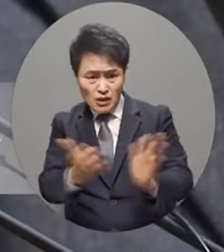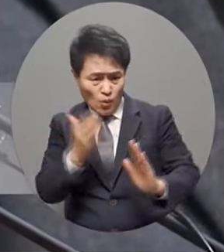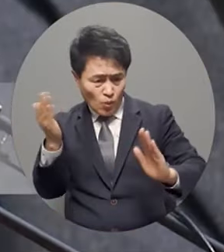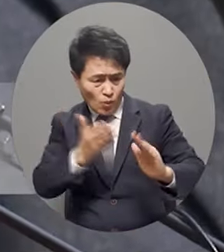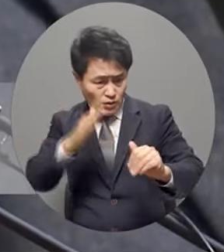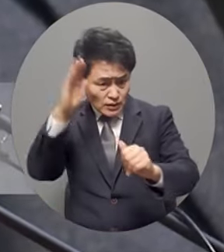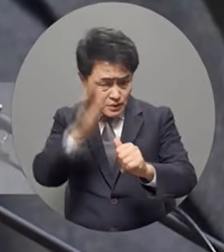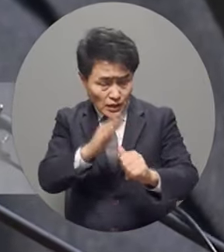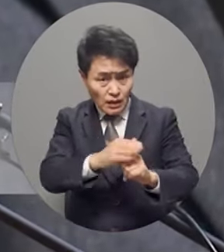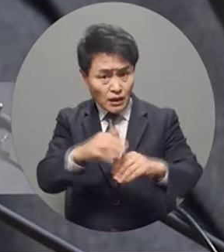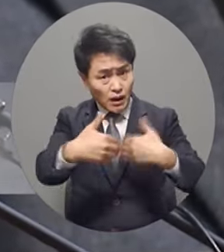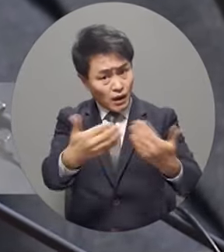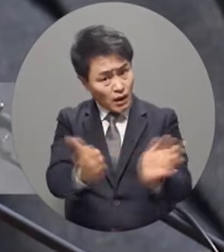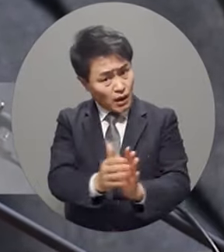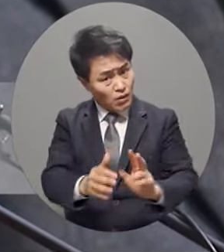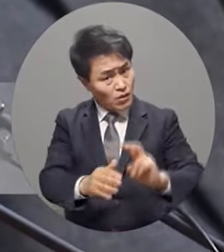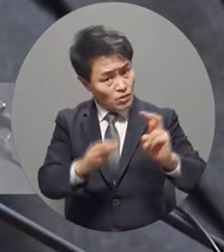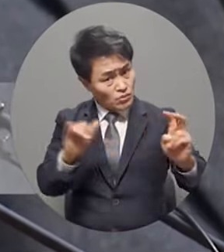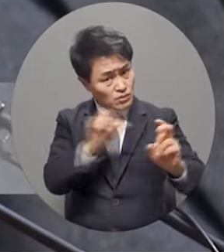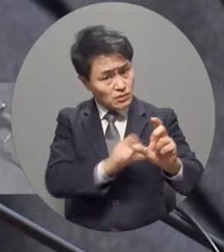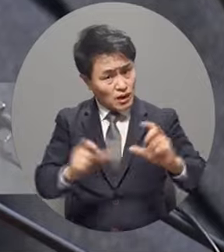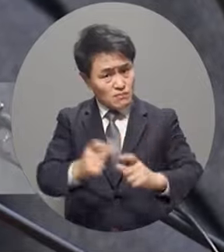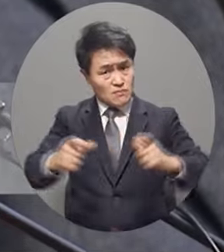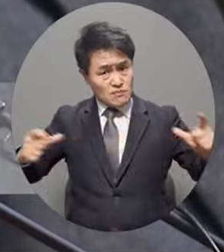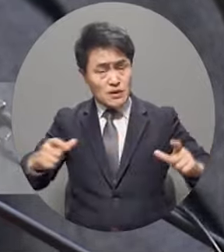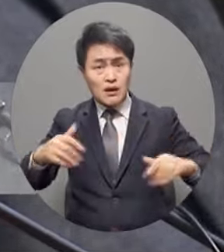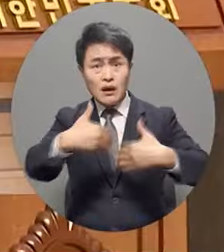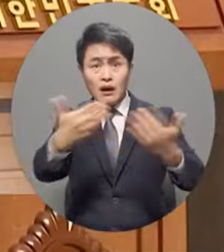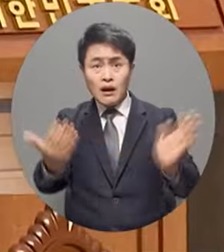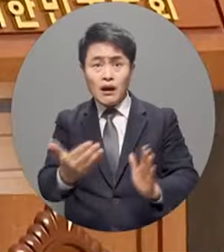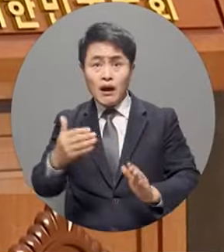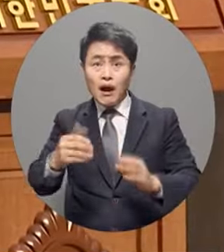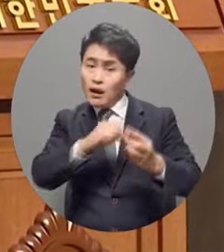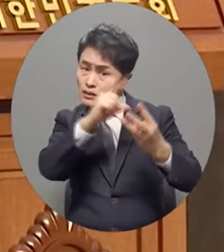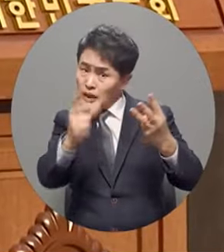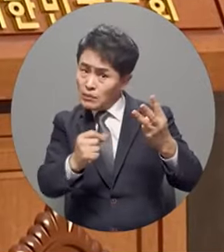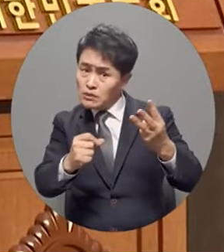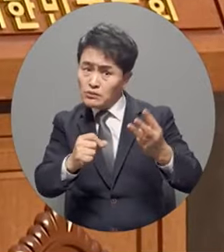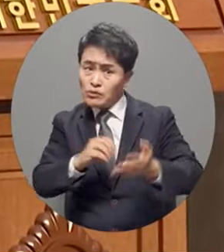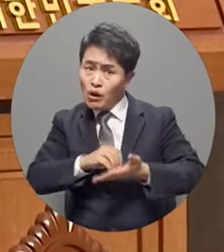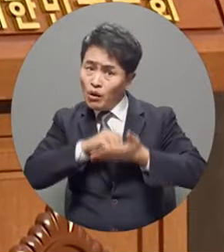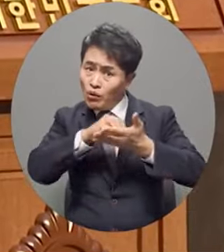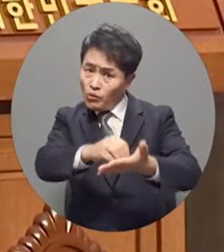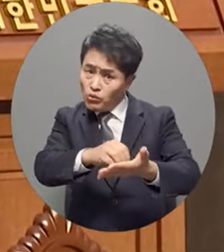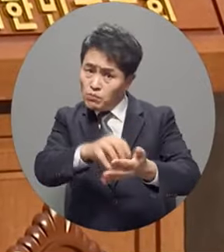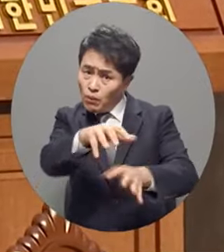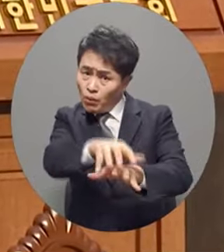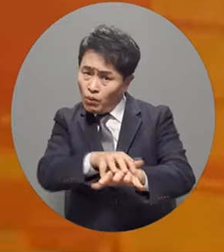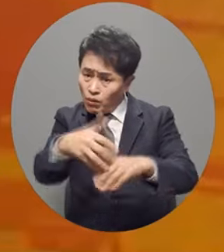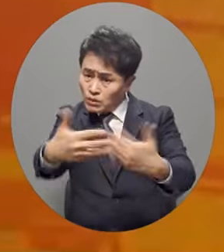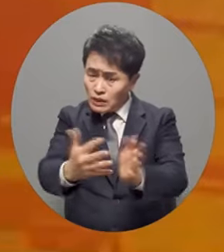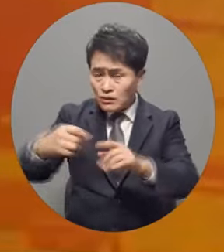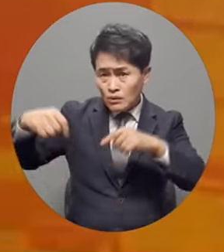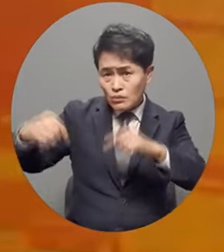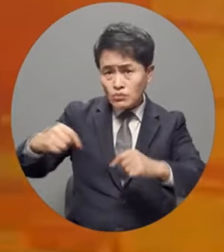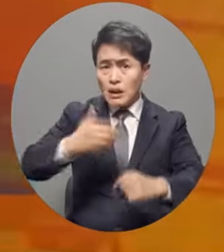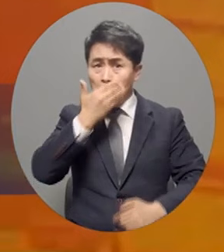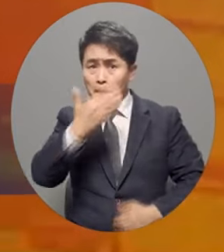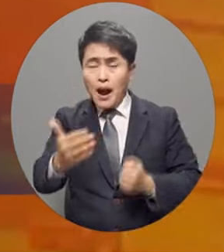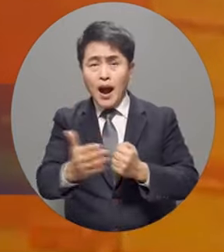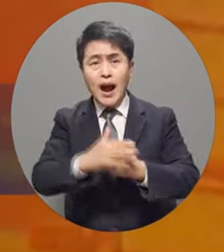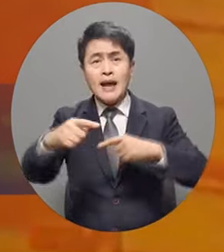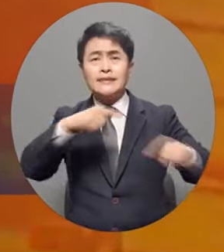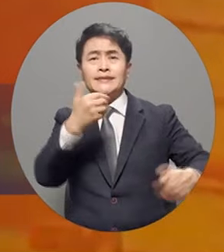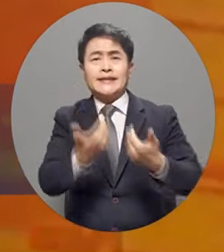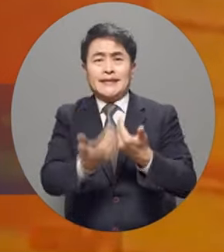영입하면 20석 이상으로 몸집을 불려 다음 달 후보 등록 전 교섭단체 구성도 가능하단 겁니다. 정치적인